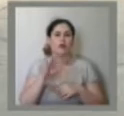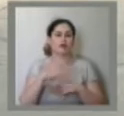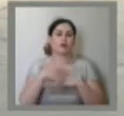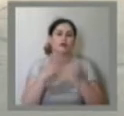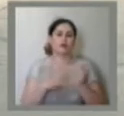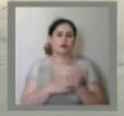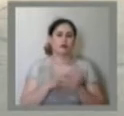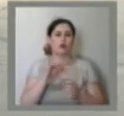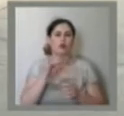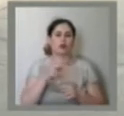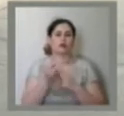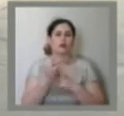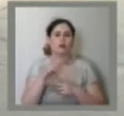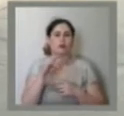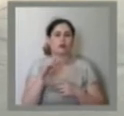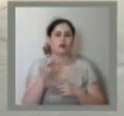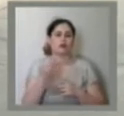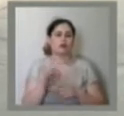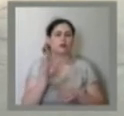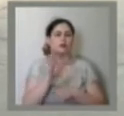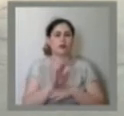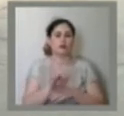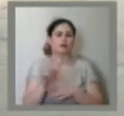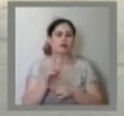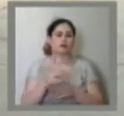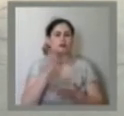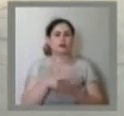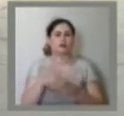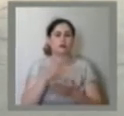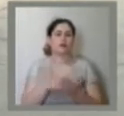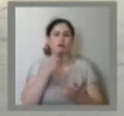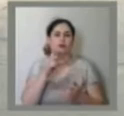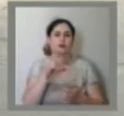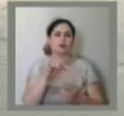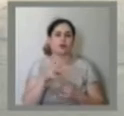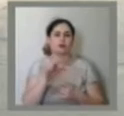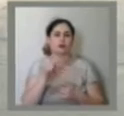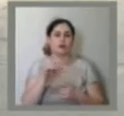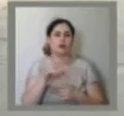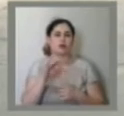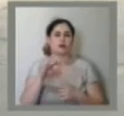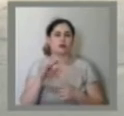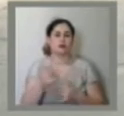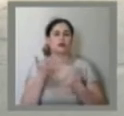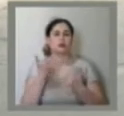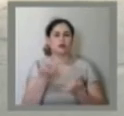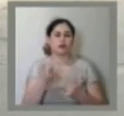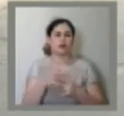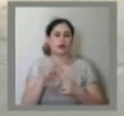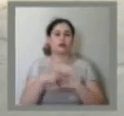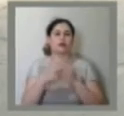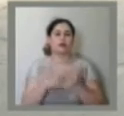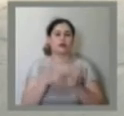уряд 12 червня ухвалив рішення скасувати пробне ЗНО в закладах освіти. Сьогодні і 17